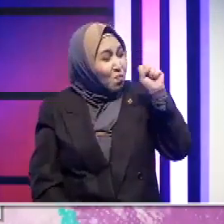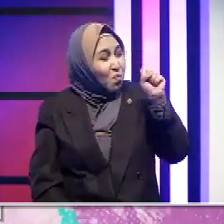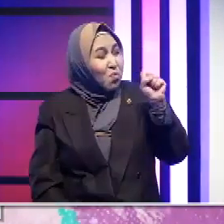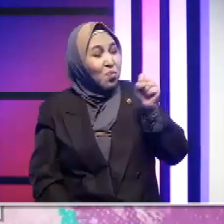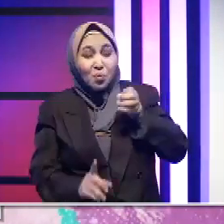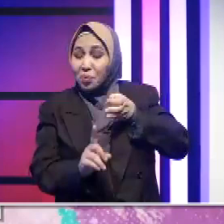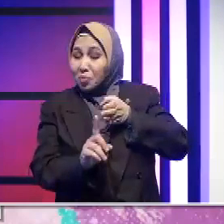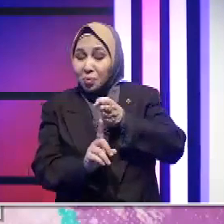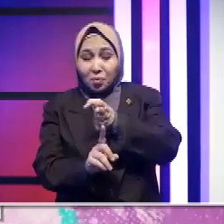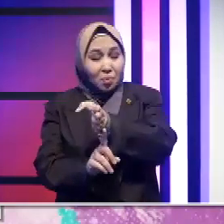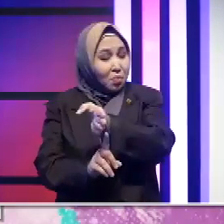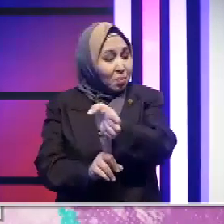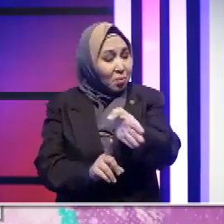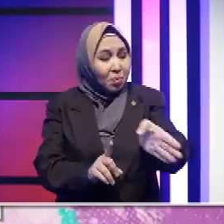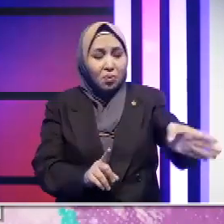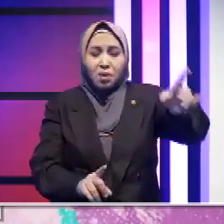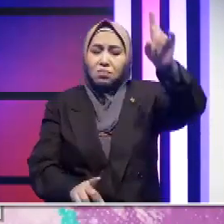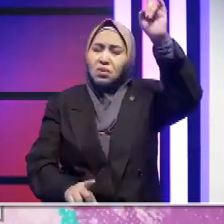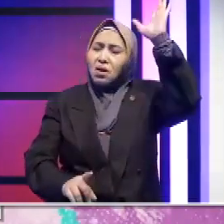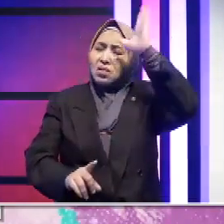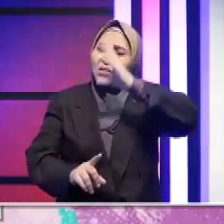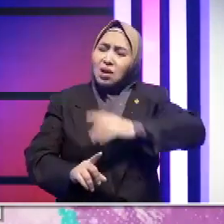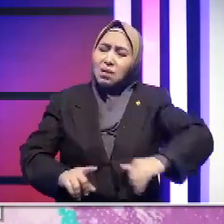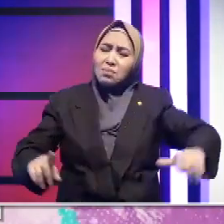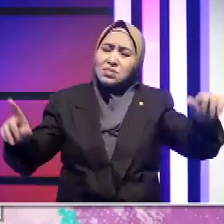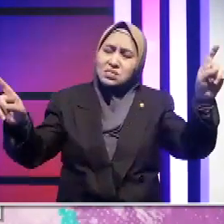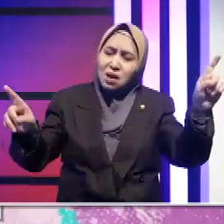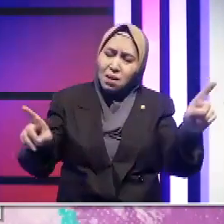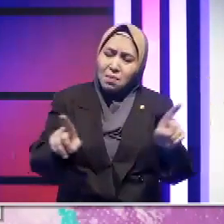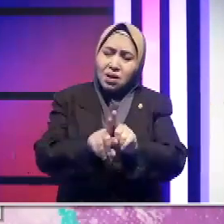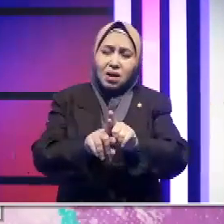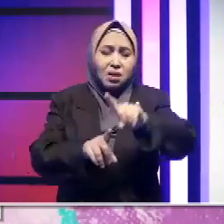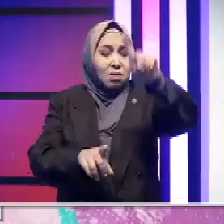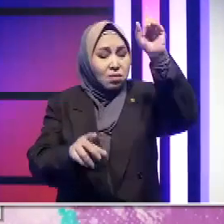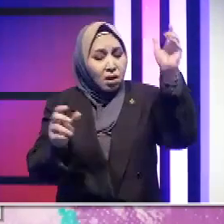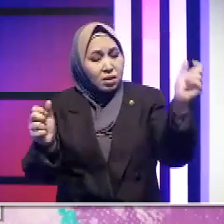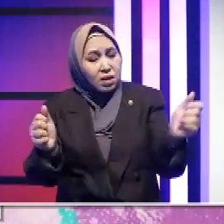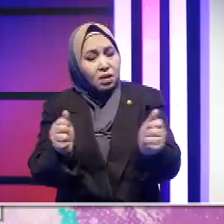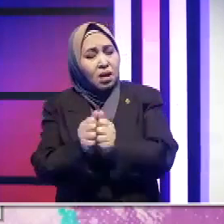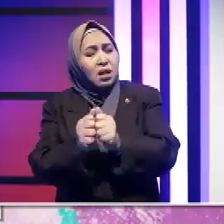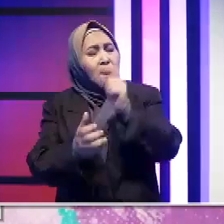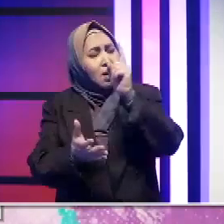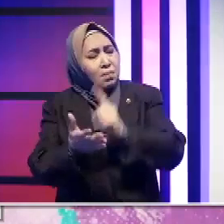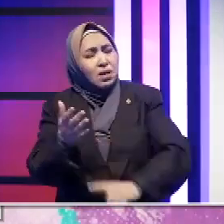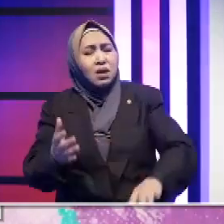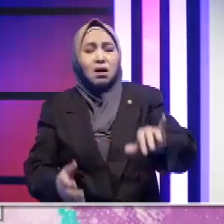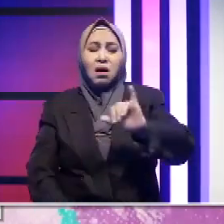ohaus ini kami ingin menangis Salihin